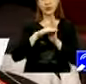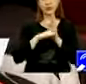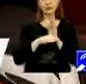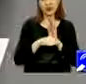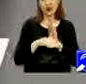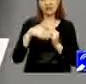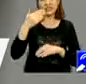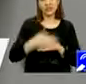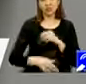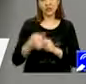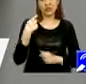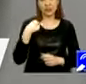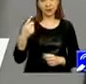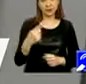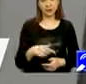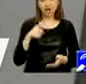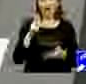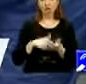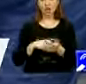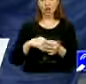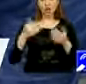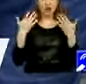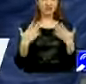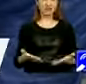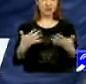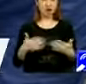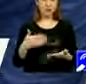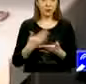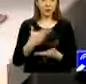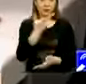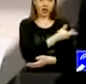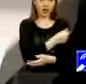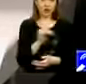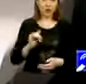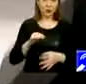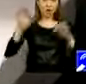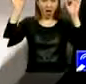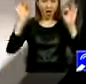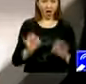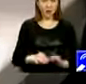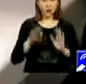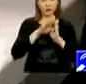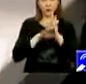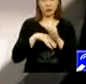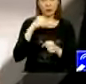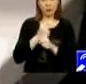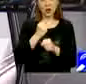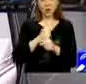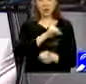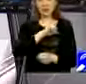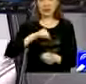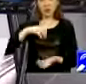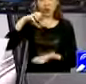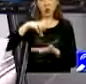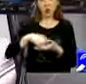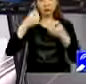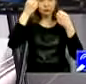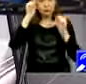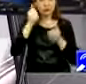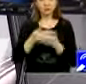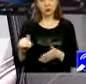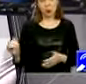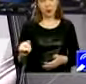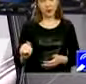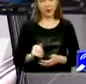de weekend. Cererea foarte scăzută pentru vaccinarea copiilor a redus și programul de lucru al singurului spațiu destinat celor